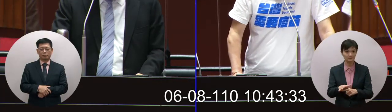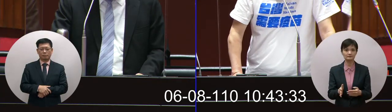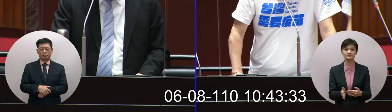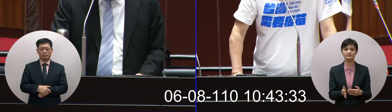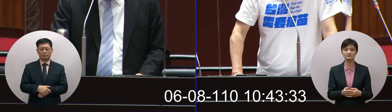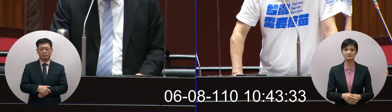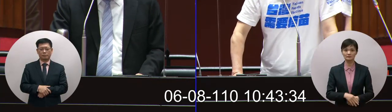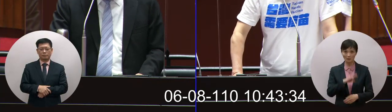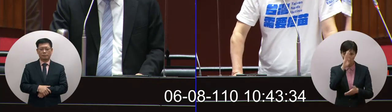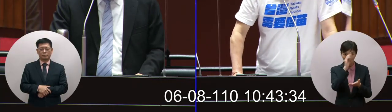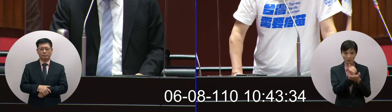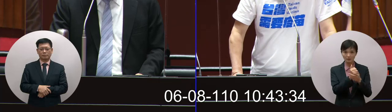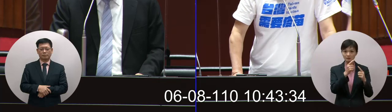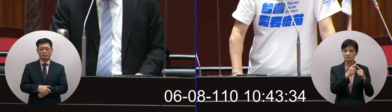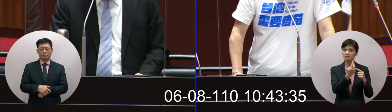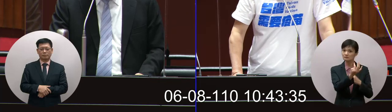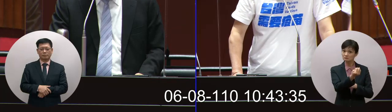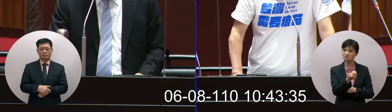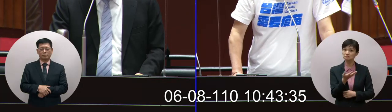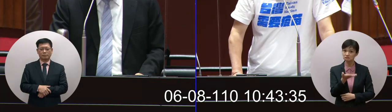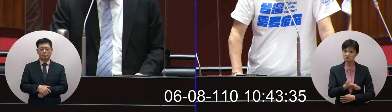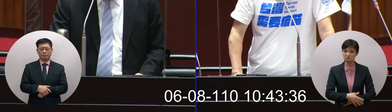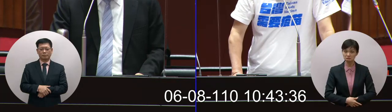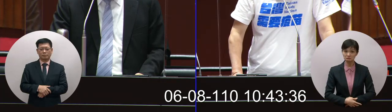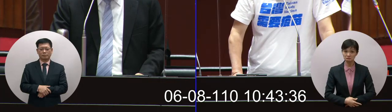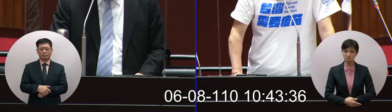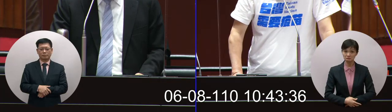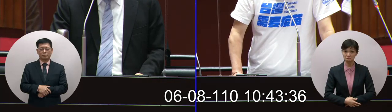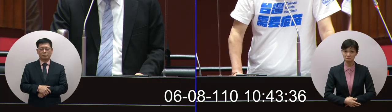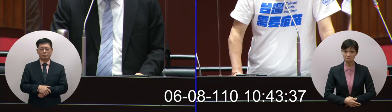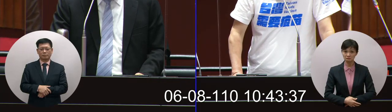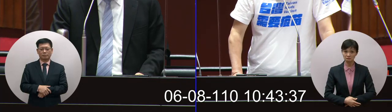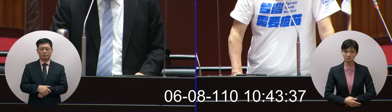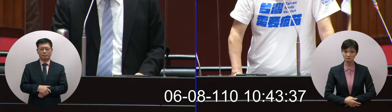确诊人数有多少人？